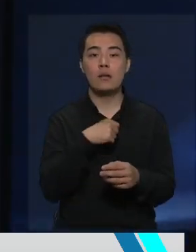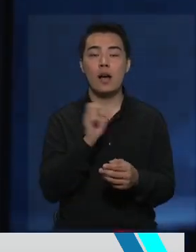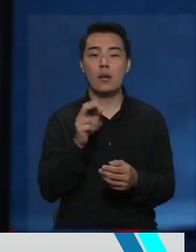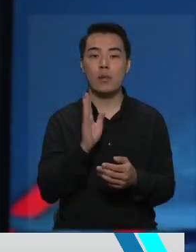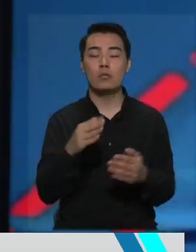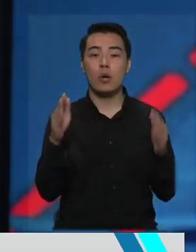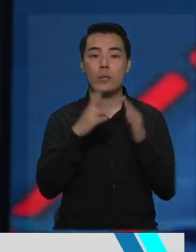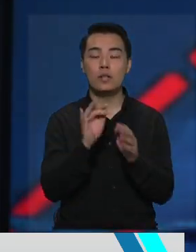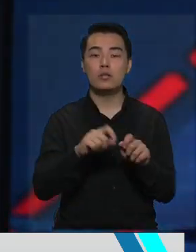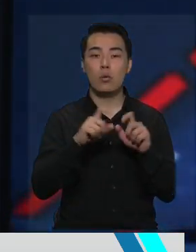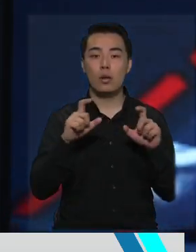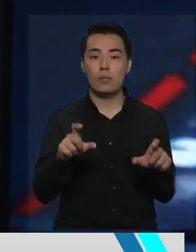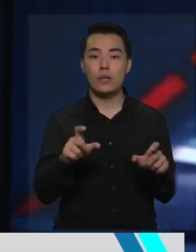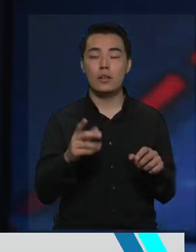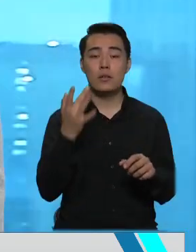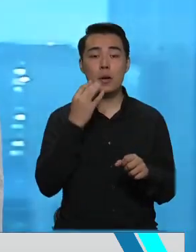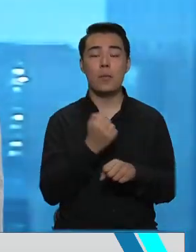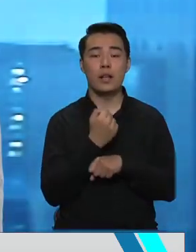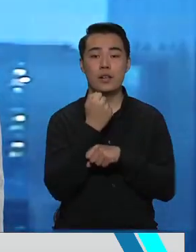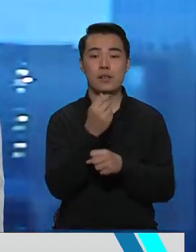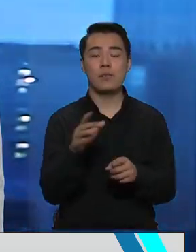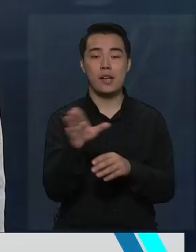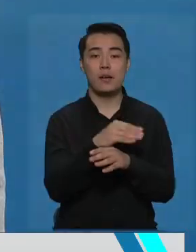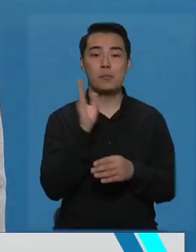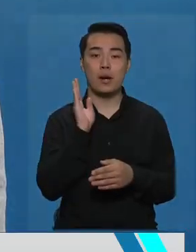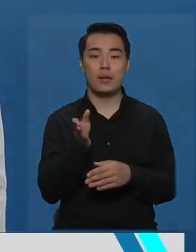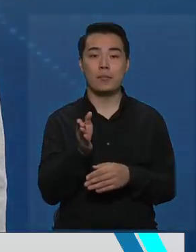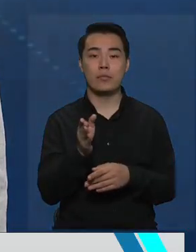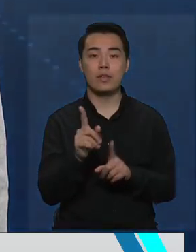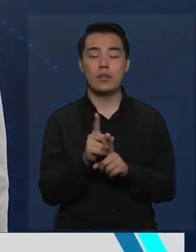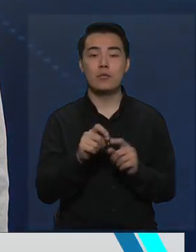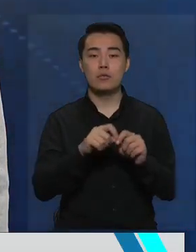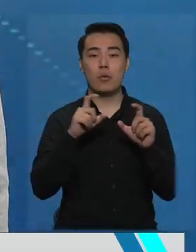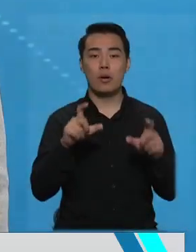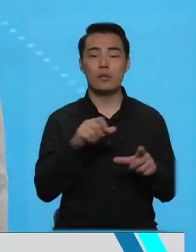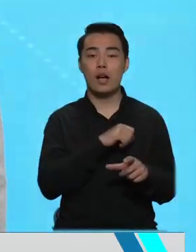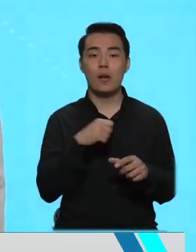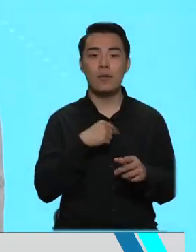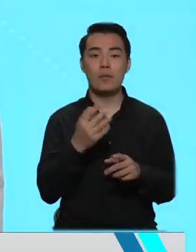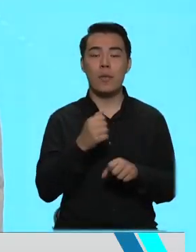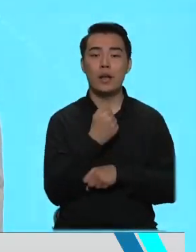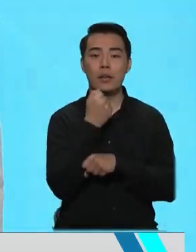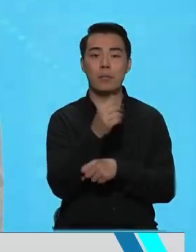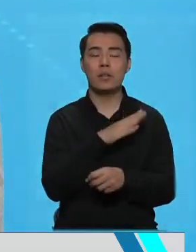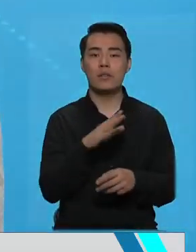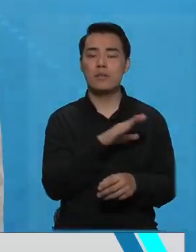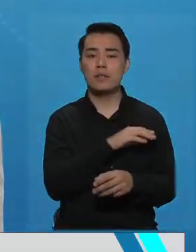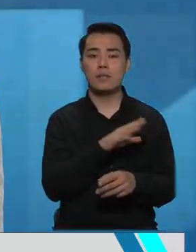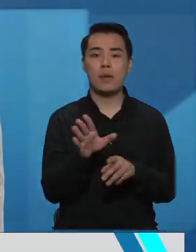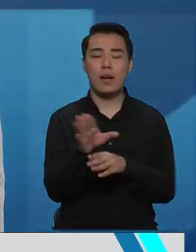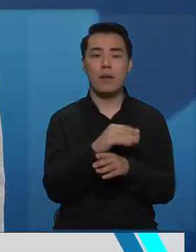и в школе поддерживают везде особенно школа Она нас поддержала всем Чем